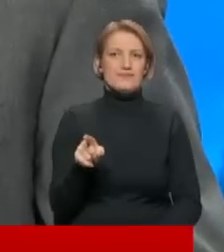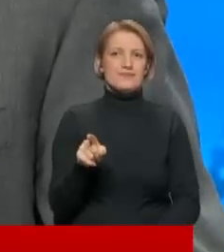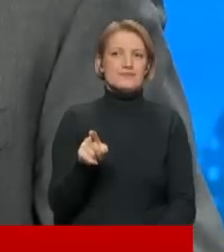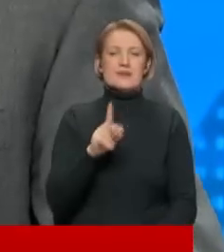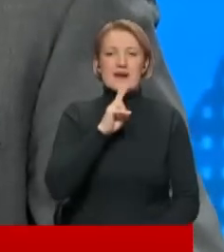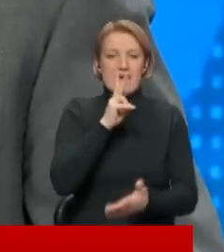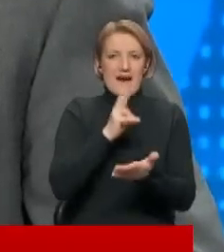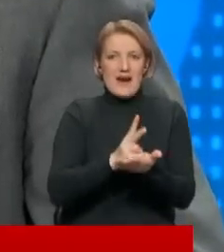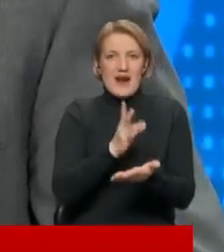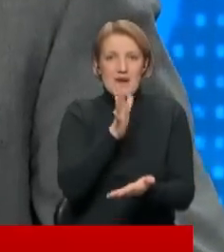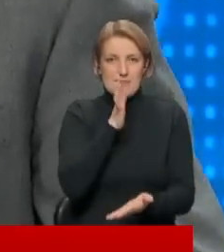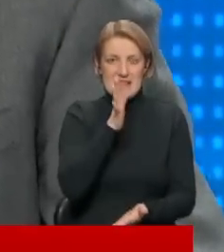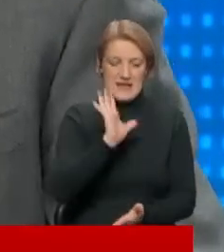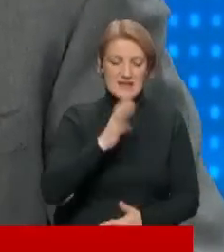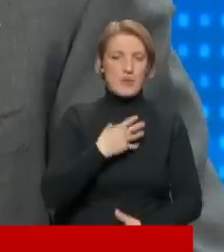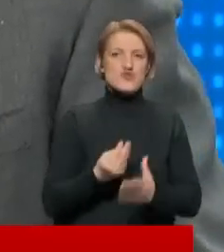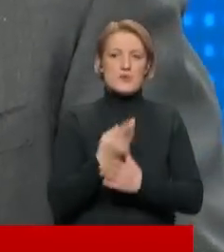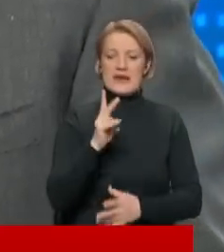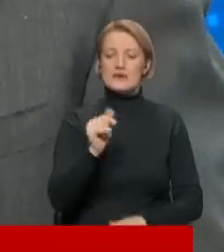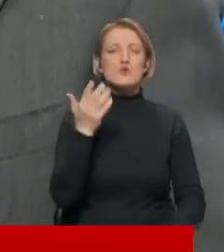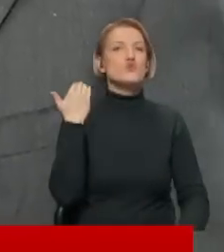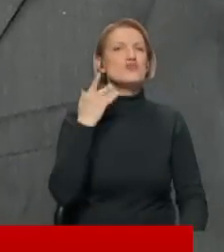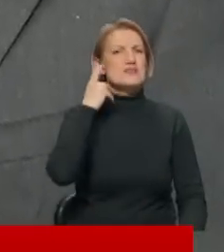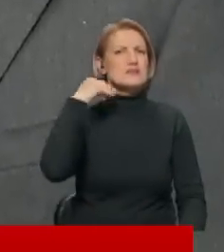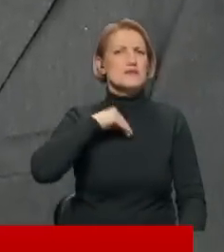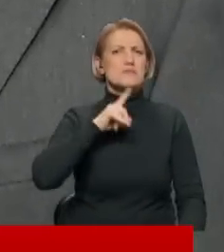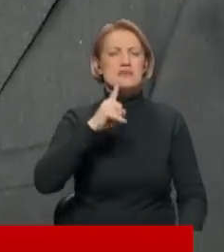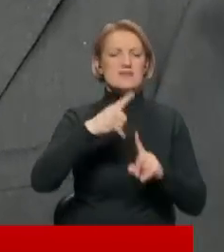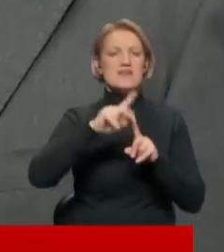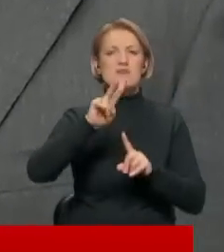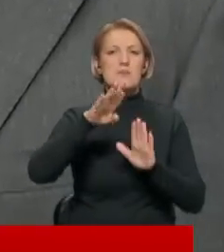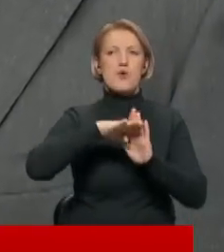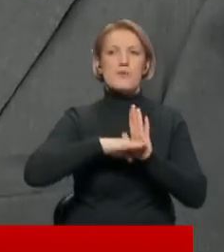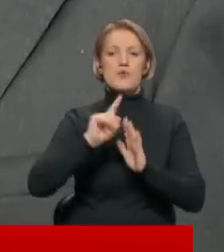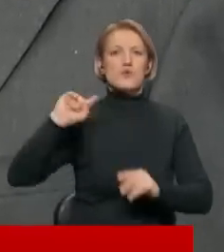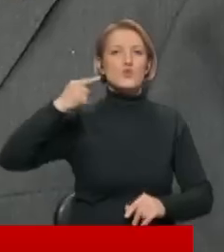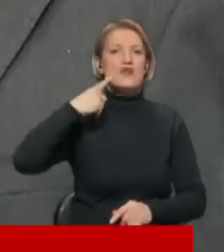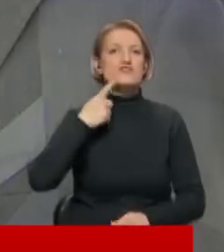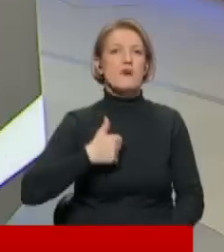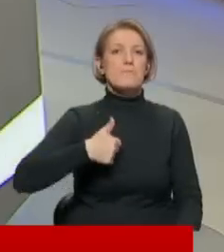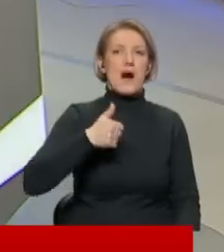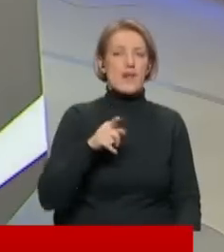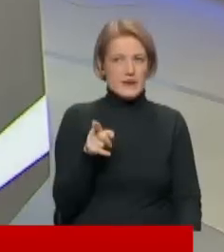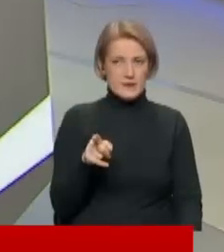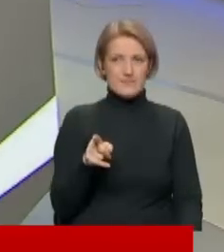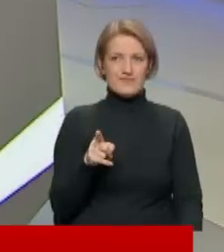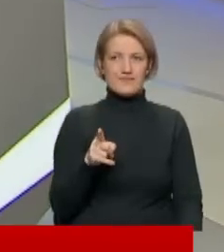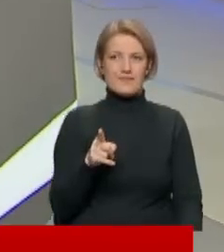kararı bile sahiplenemediler münevverdi Zannederim yine bir kanaldan Ulaştırma bakanını